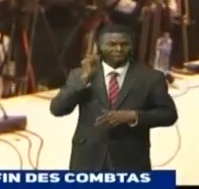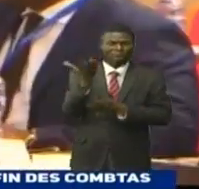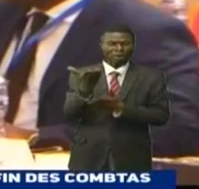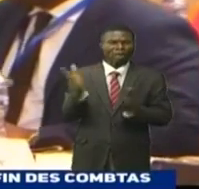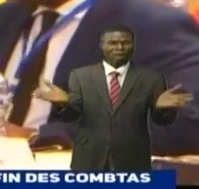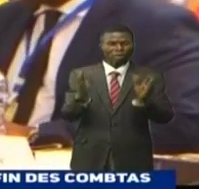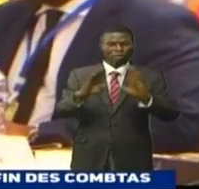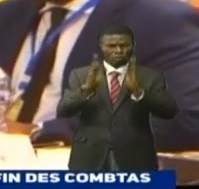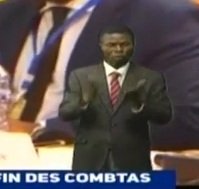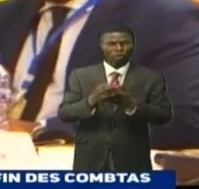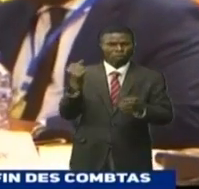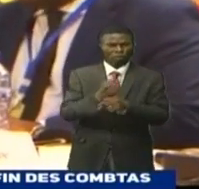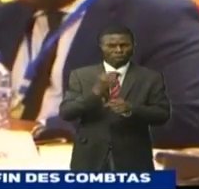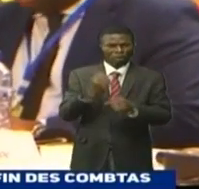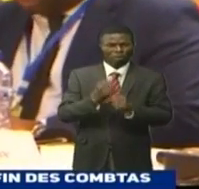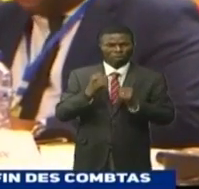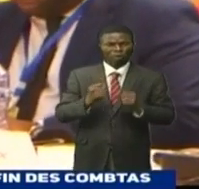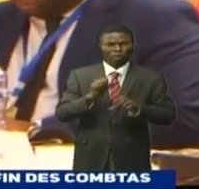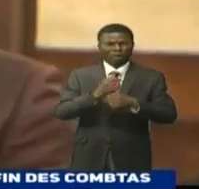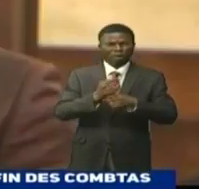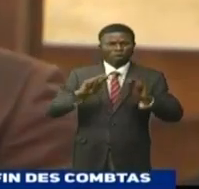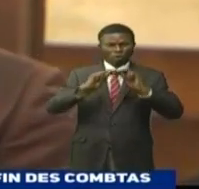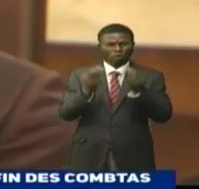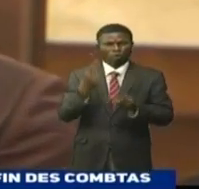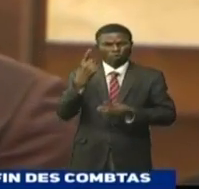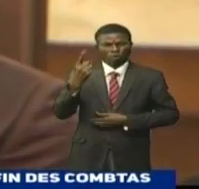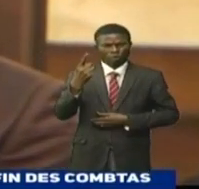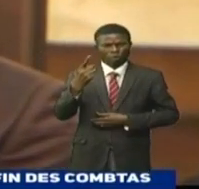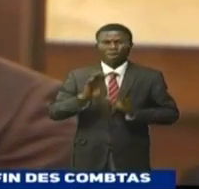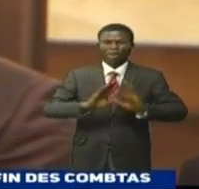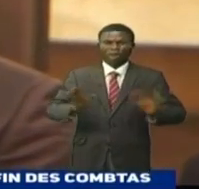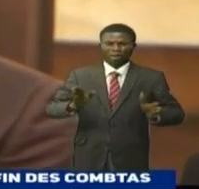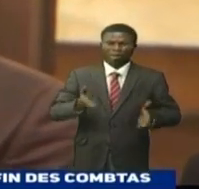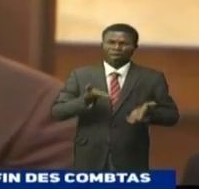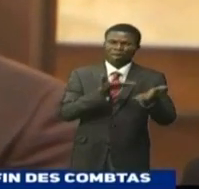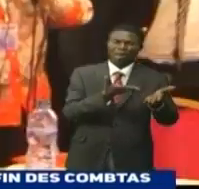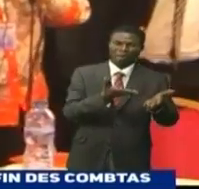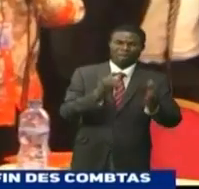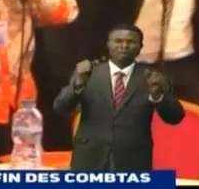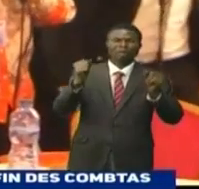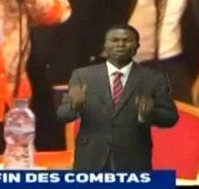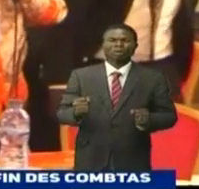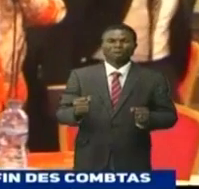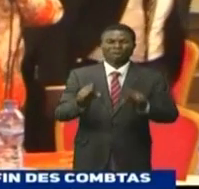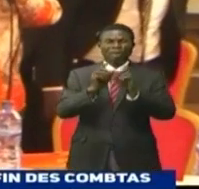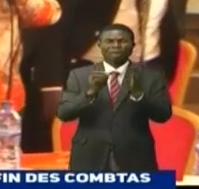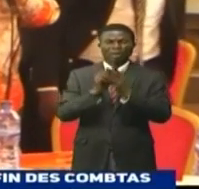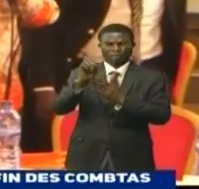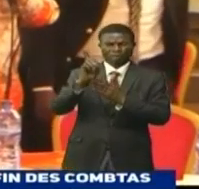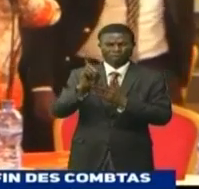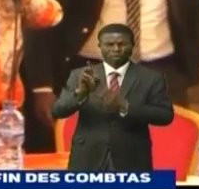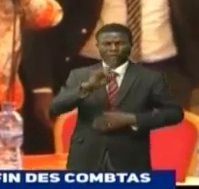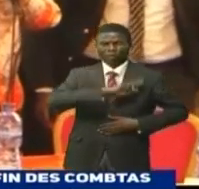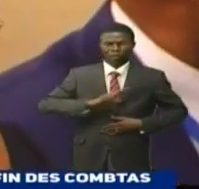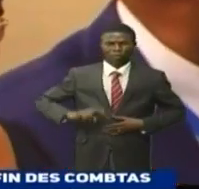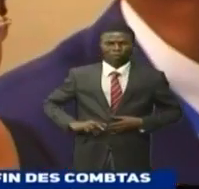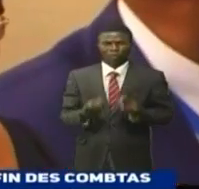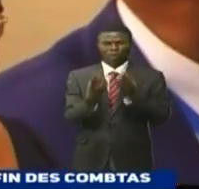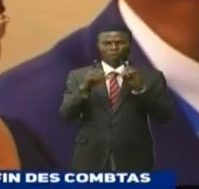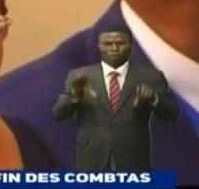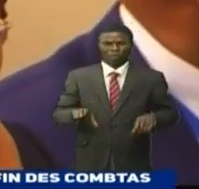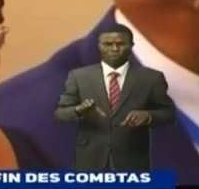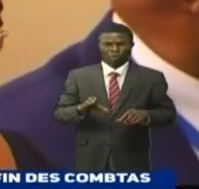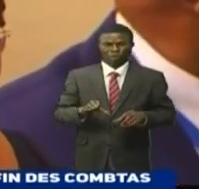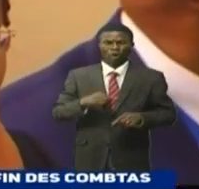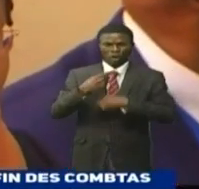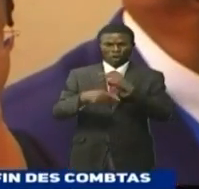à œuvrer de sorte à créer une synergie susceptible de favoriser la stabilité et le développement de la République Démocratique du coup les